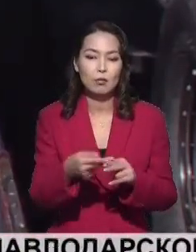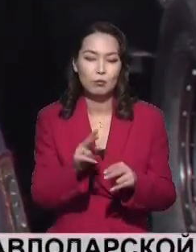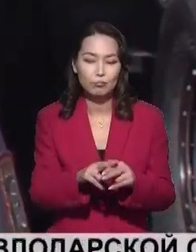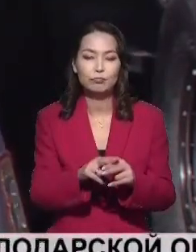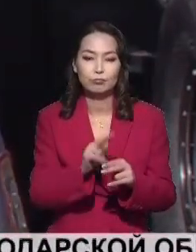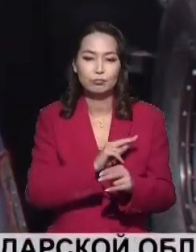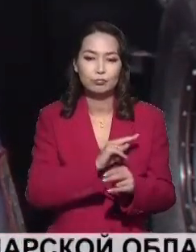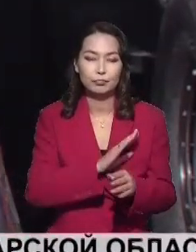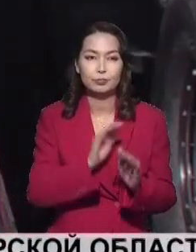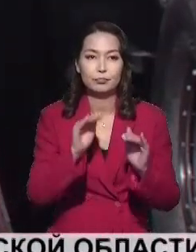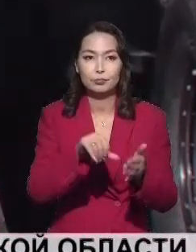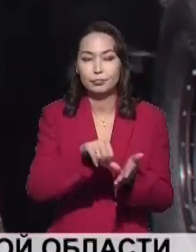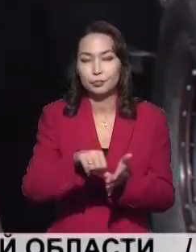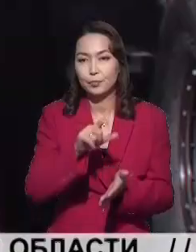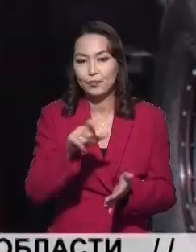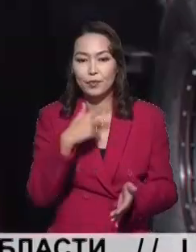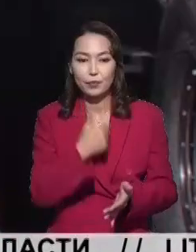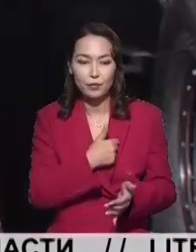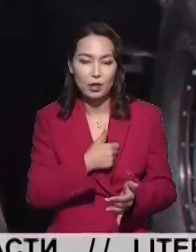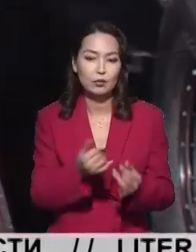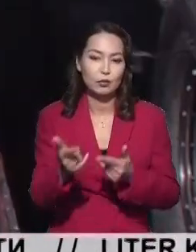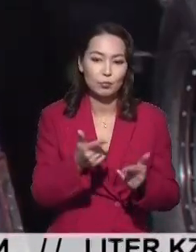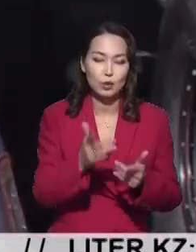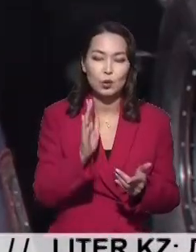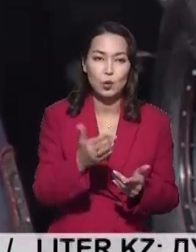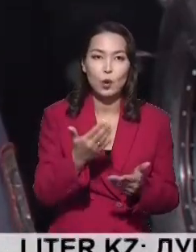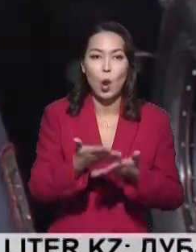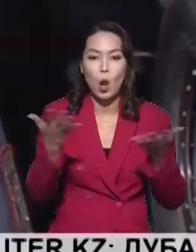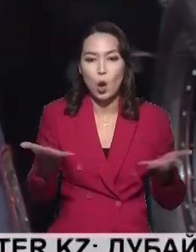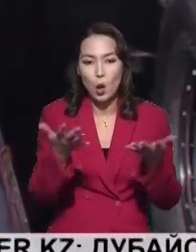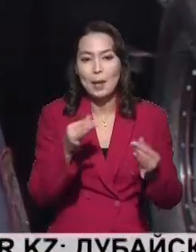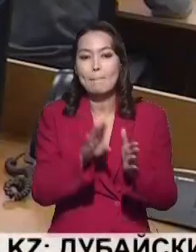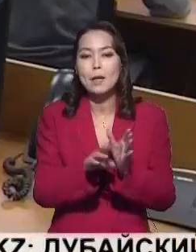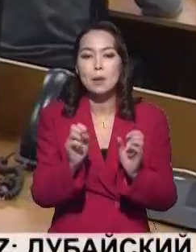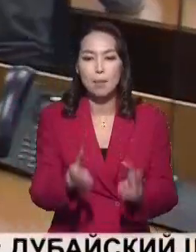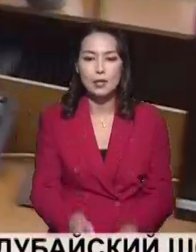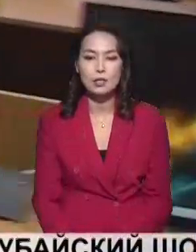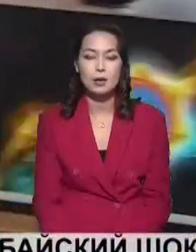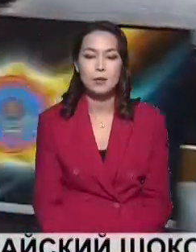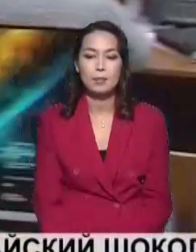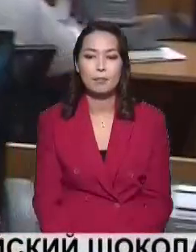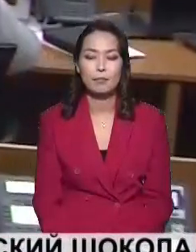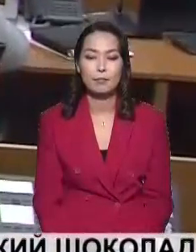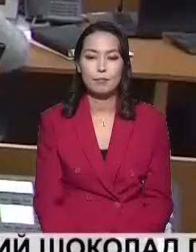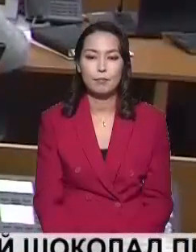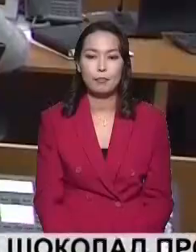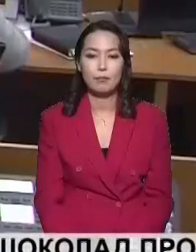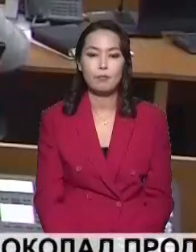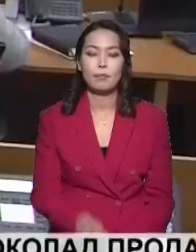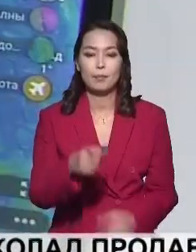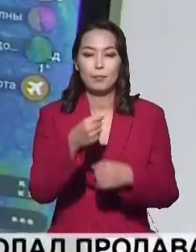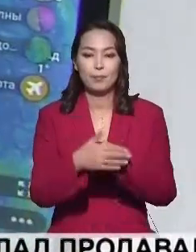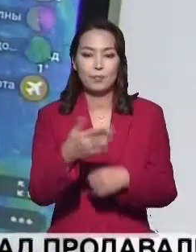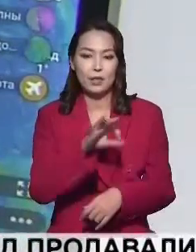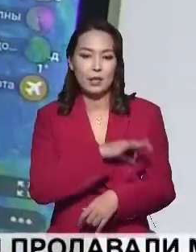того, закуплена новая боевая экипировка «Розенбаур». Она более легче и безопаснее. А это уже новый ситуационный центр. Здесь